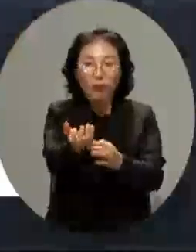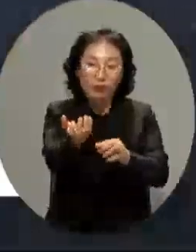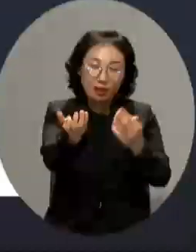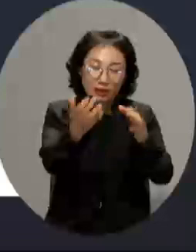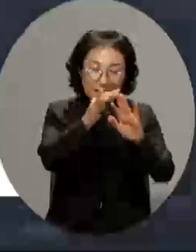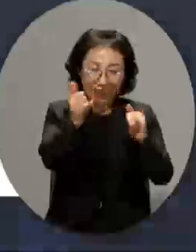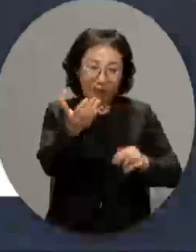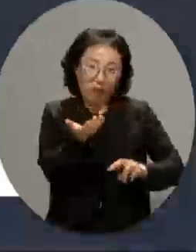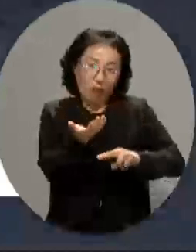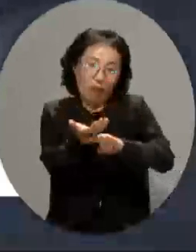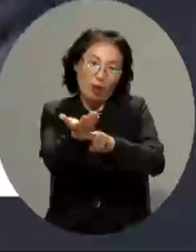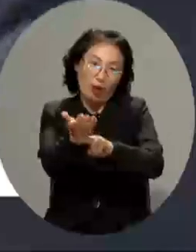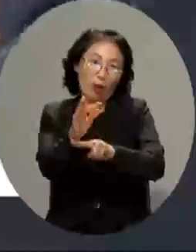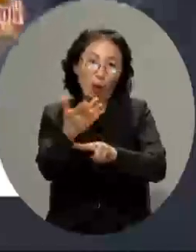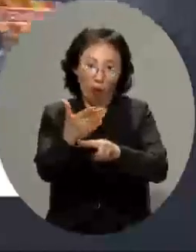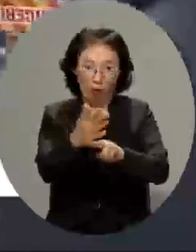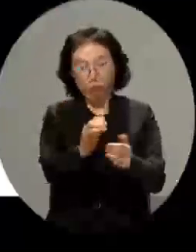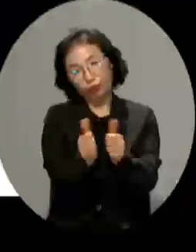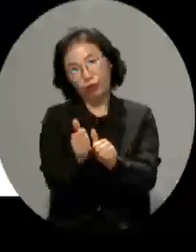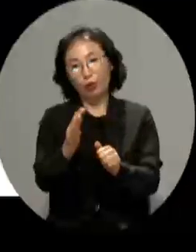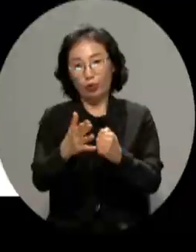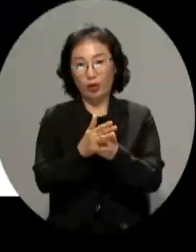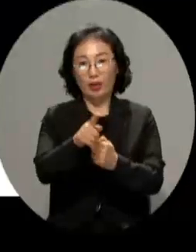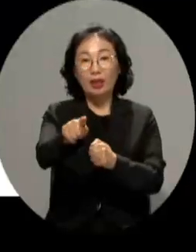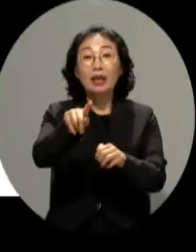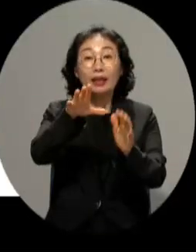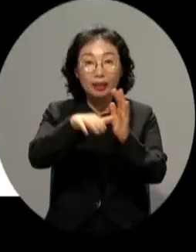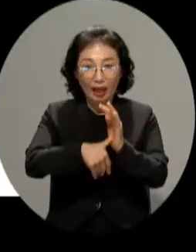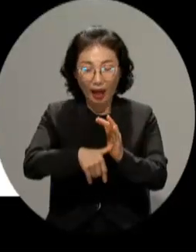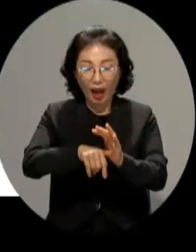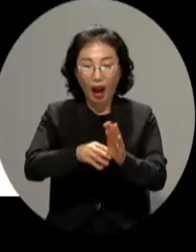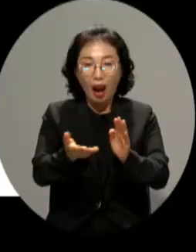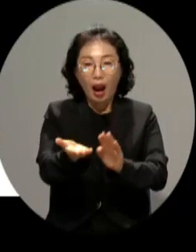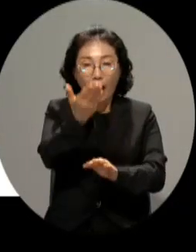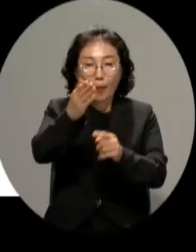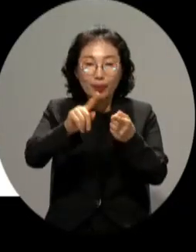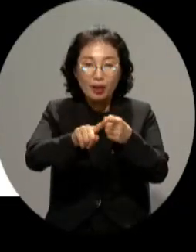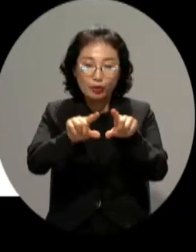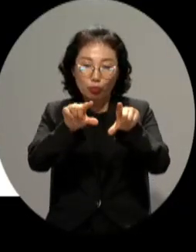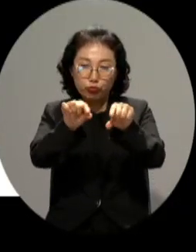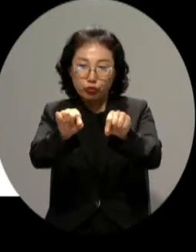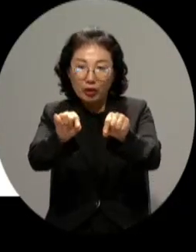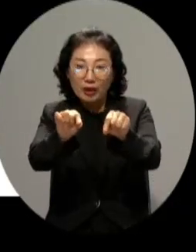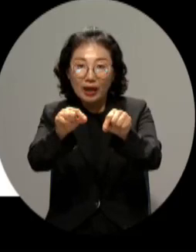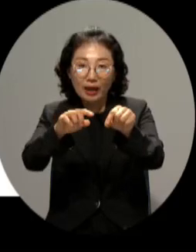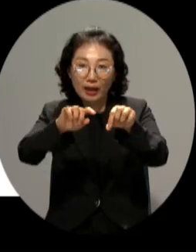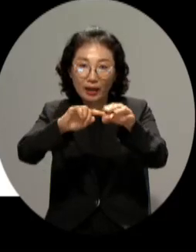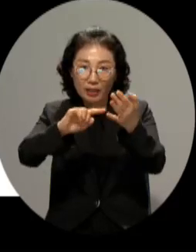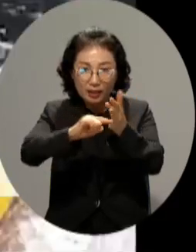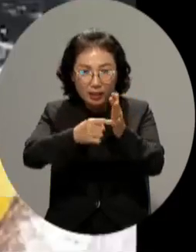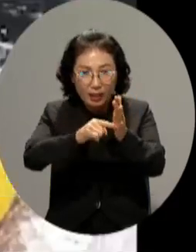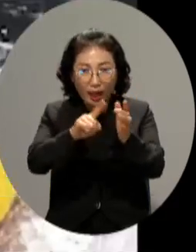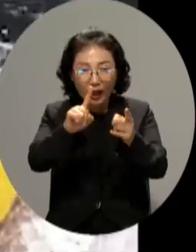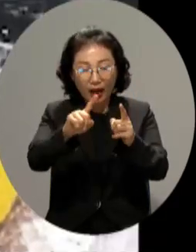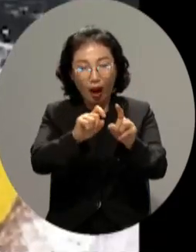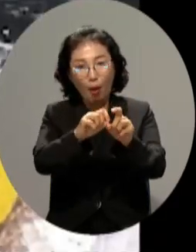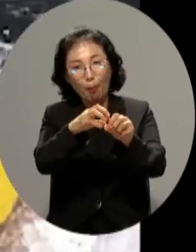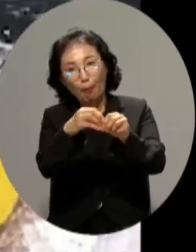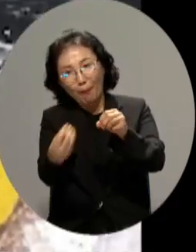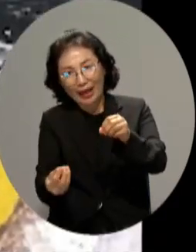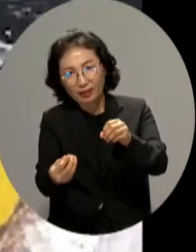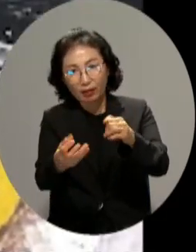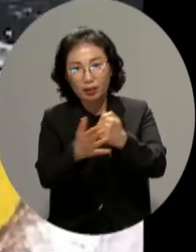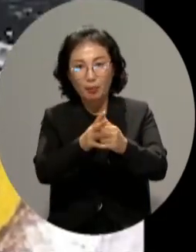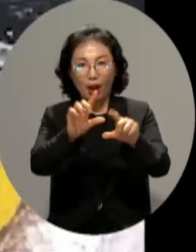겁니다. 경찰 수사 결과 사고 당시 차량 앞부분을 고정하는 장치인 볼트 하나가 무슨 이유에서인지 풀려 고정이